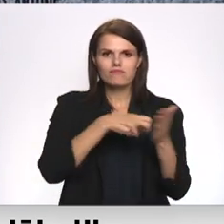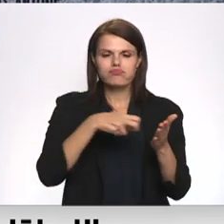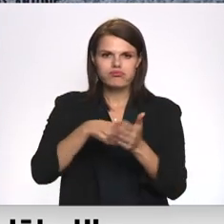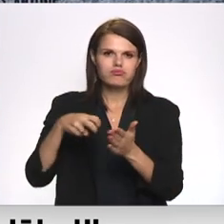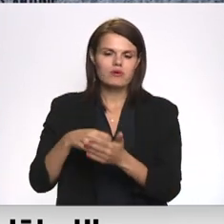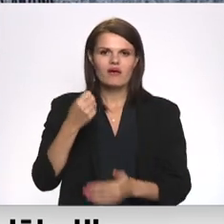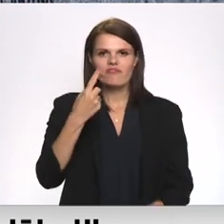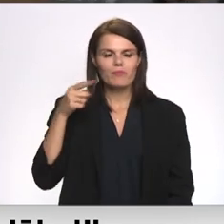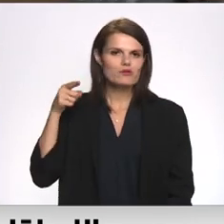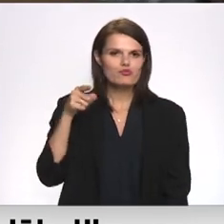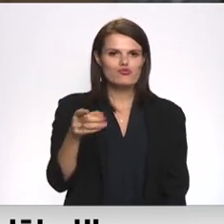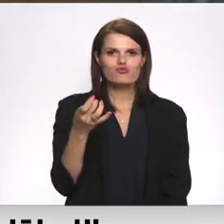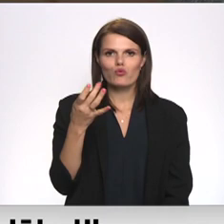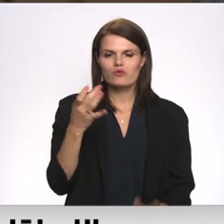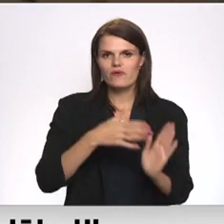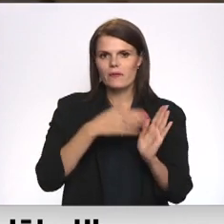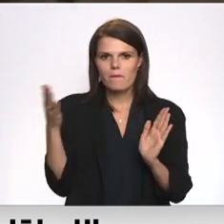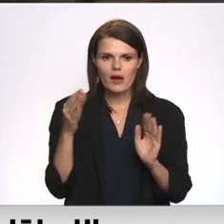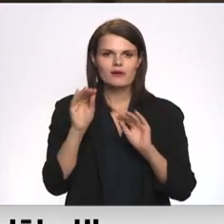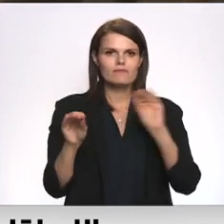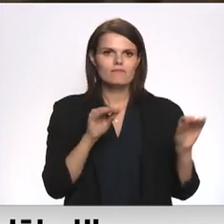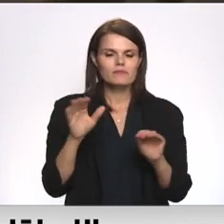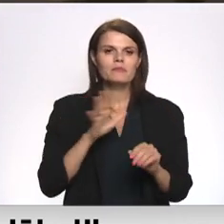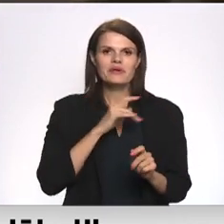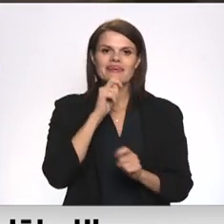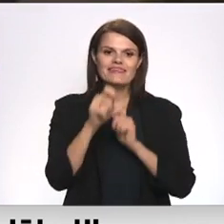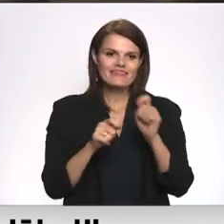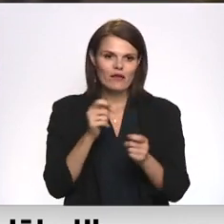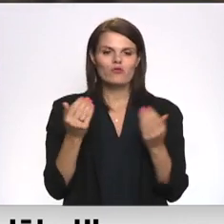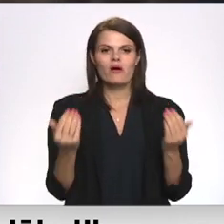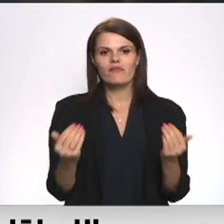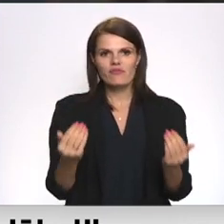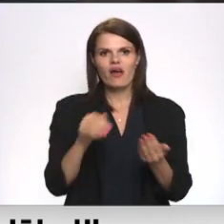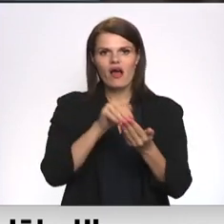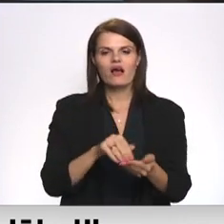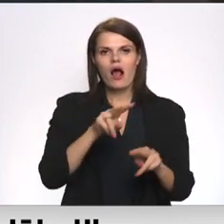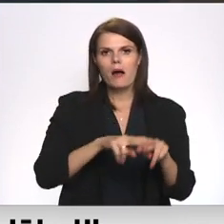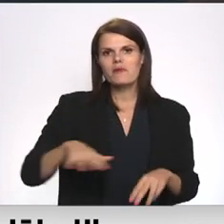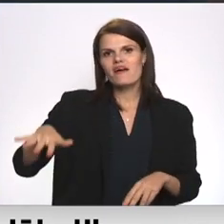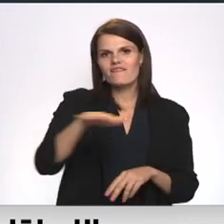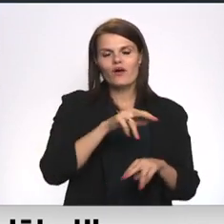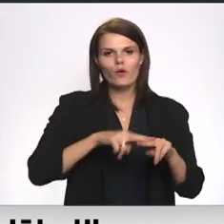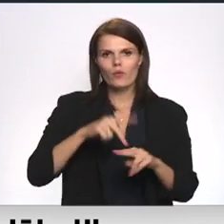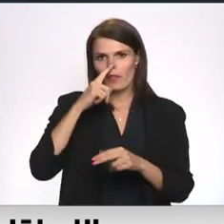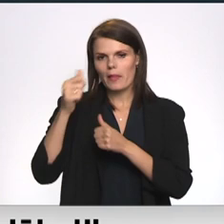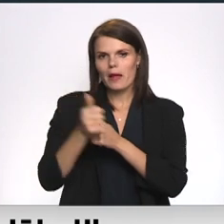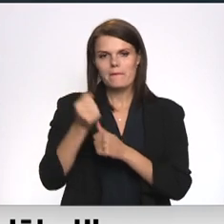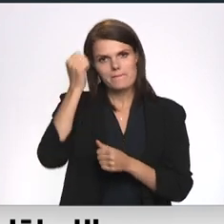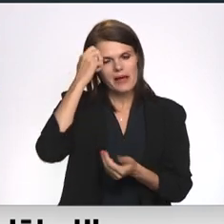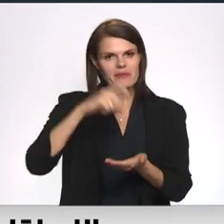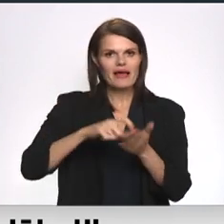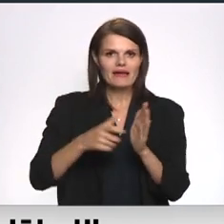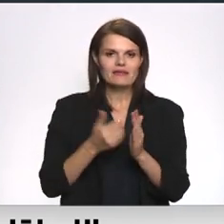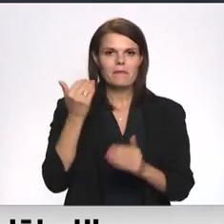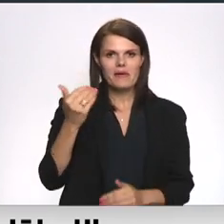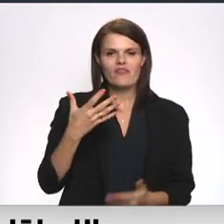uzvārdu. Brāļu kapi izveidoti un sākotnēji uzturēti par ziedojumiem. Tagad gan brāļu kapi, gan netālu esošā piemiņas istaba ir pašvaldības